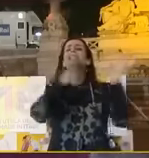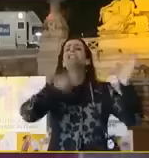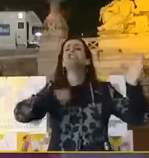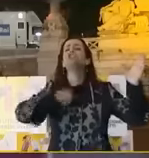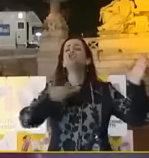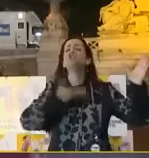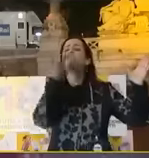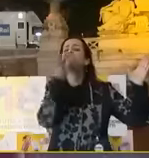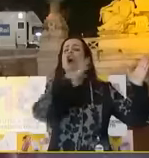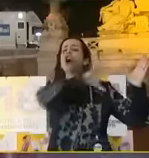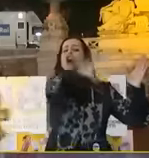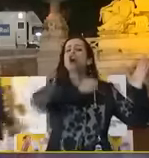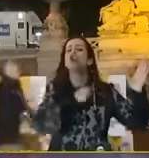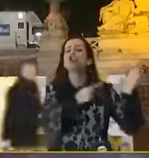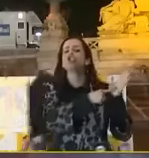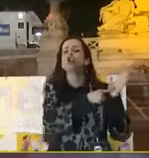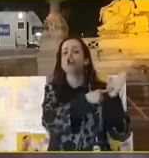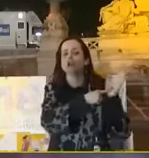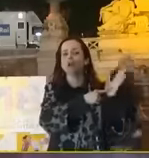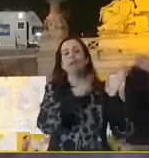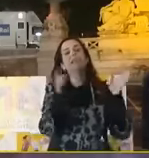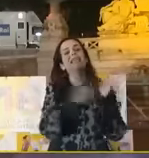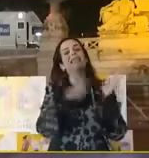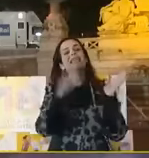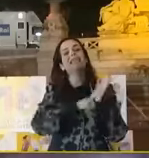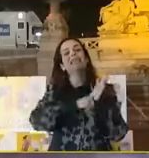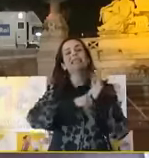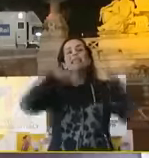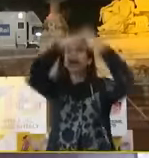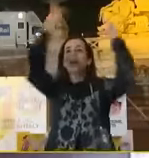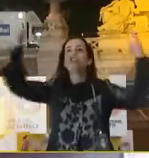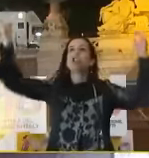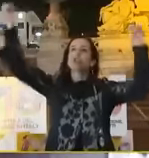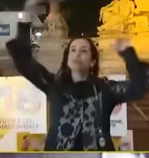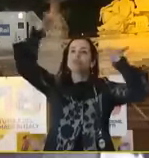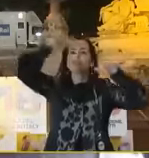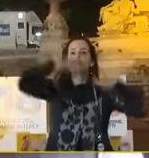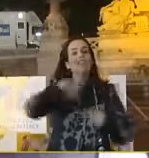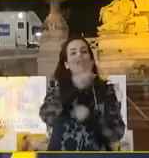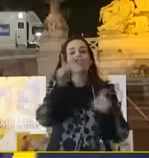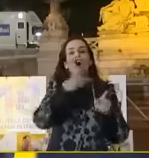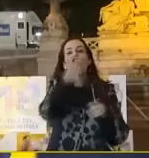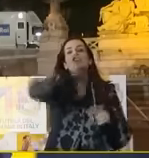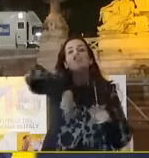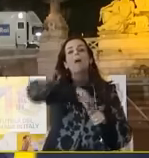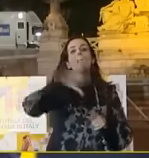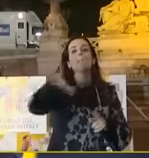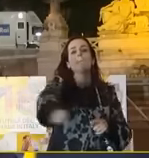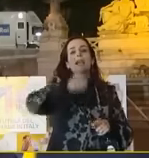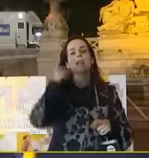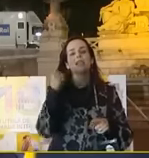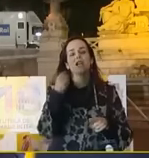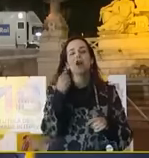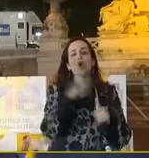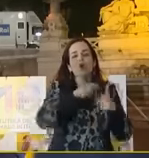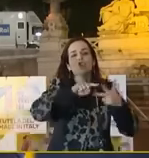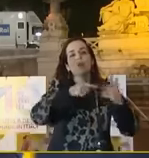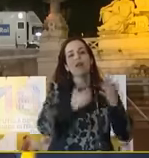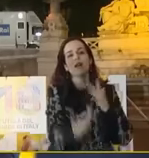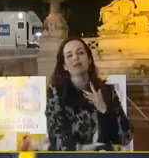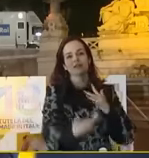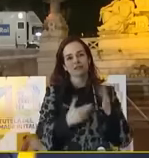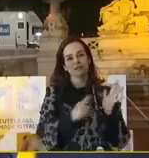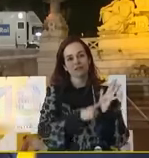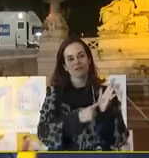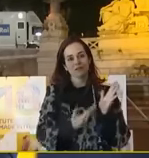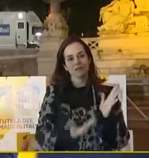ci... Perché i diritti non ci cascano dal cielo! Ce li dobbiamo andare a prendere! Uno dopo l'altro, ci